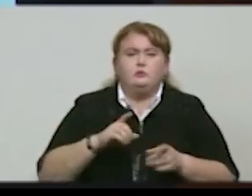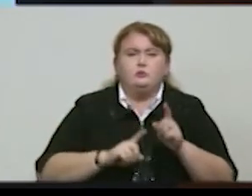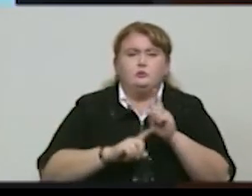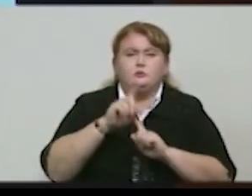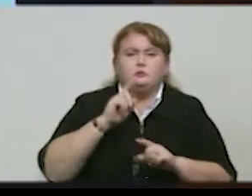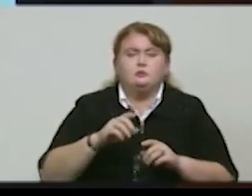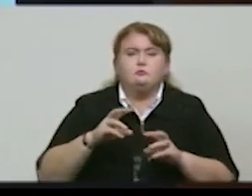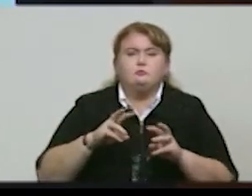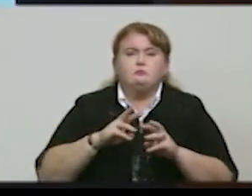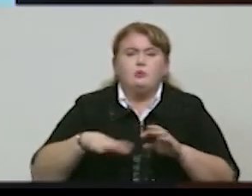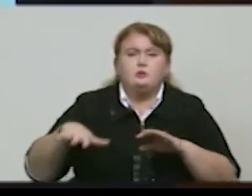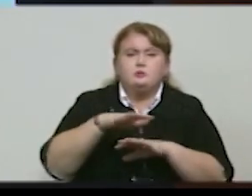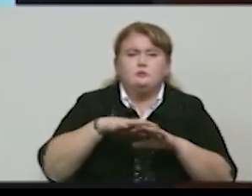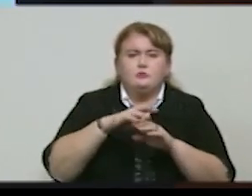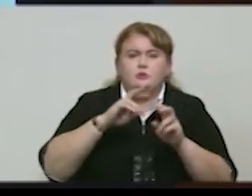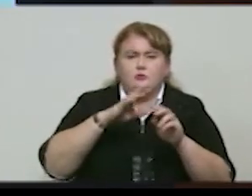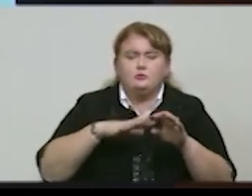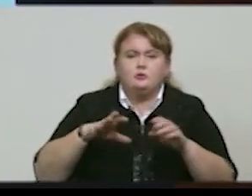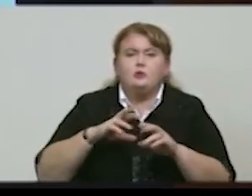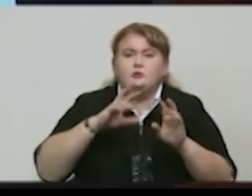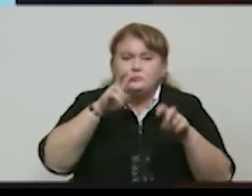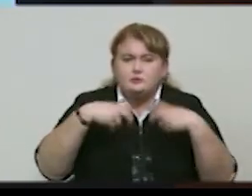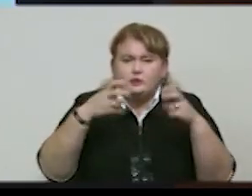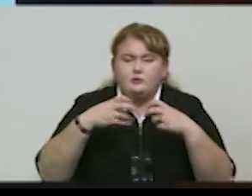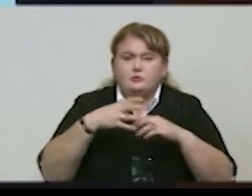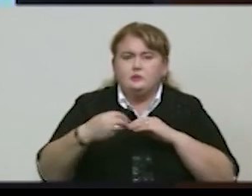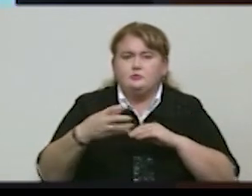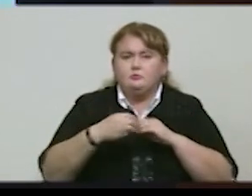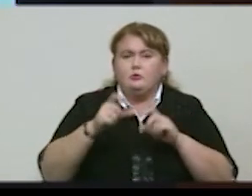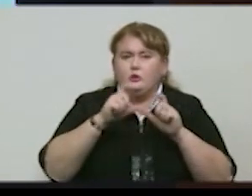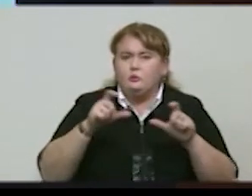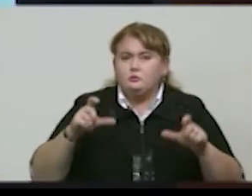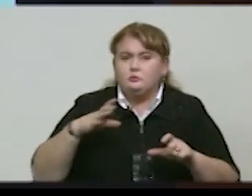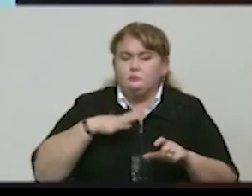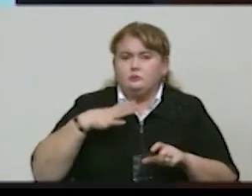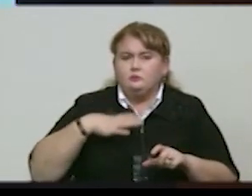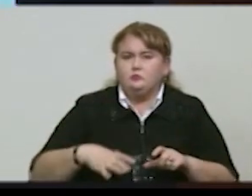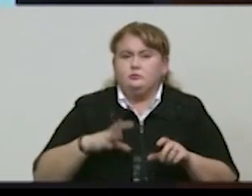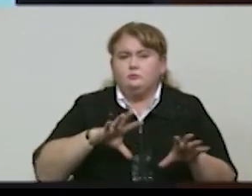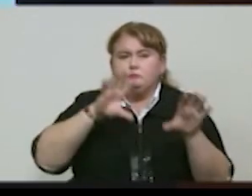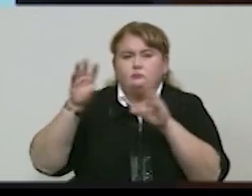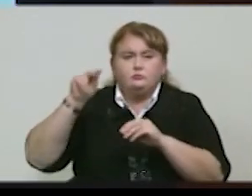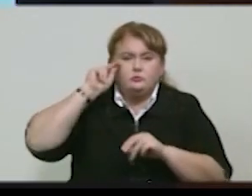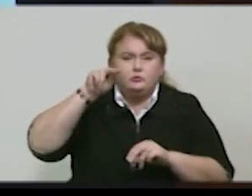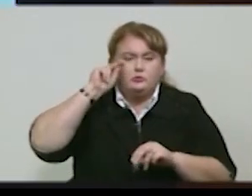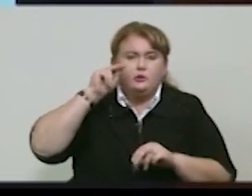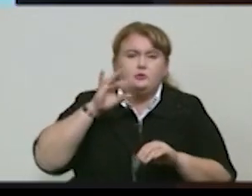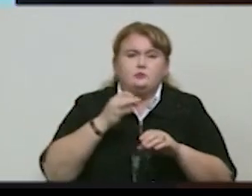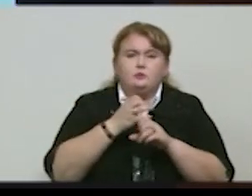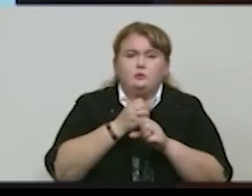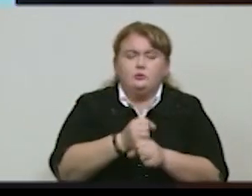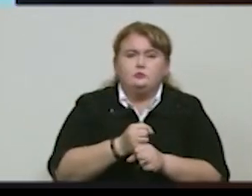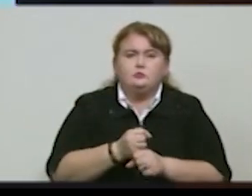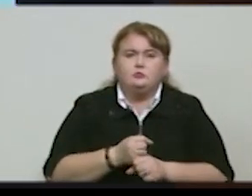массовое выселение, началось изъятие земель, люди были вынуждены мигрировать в Китай и